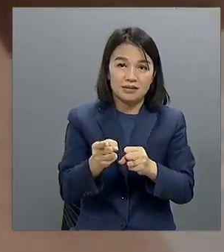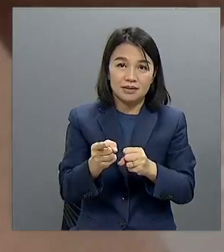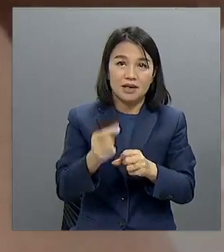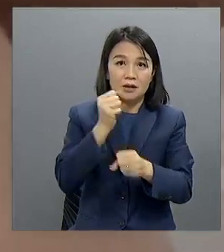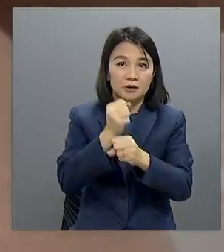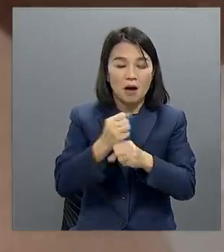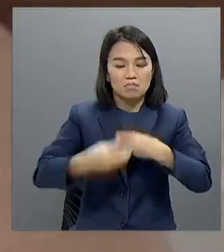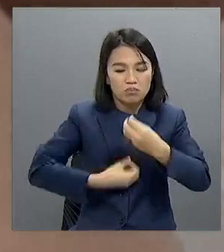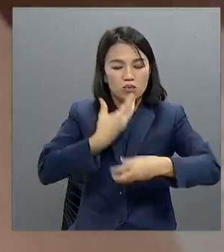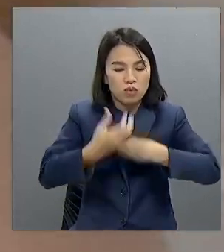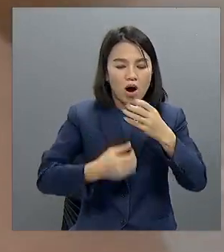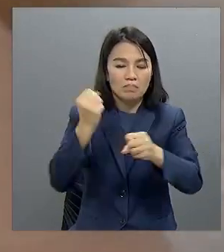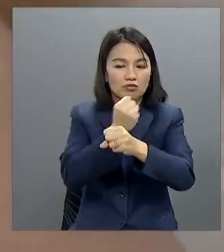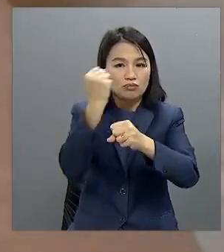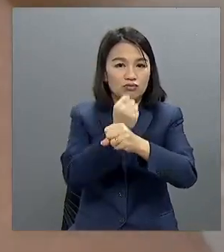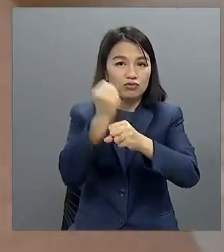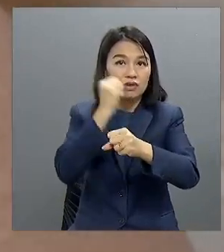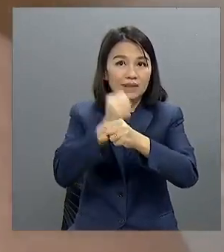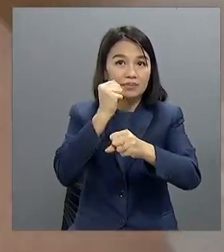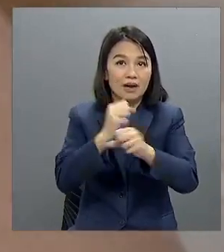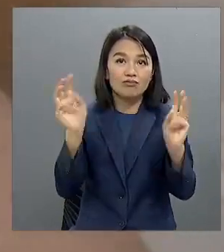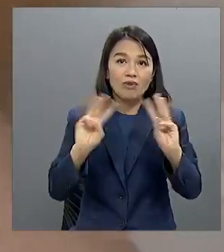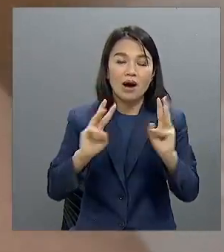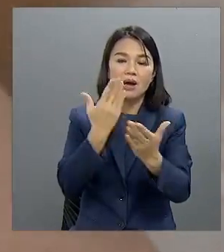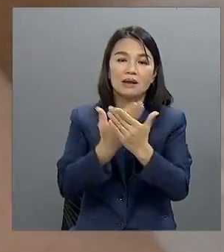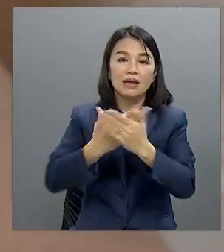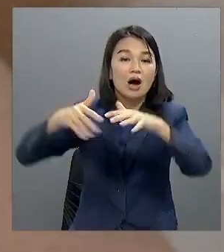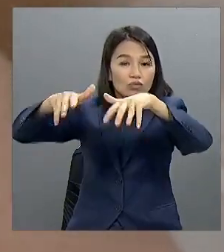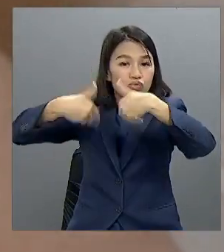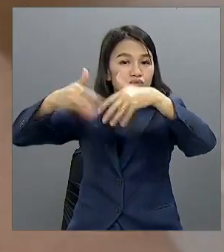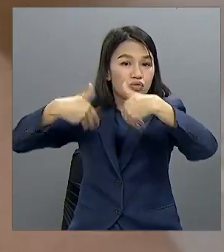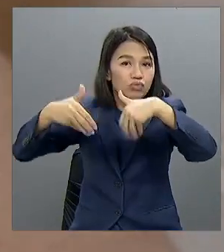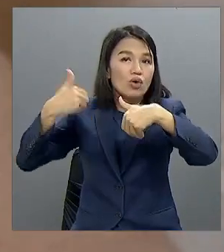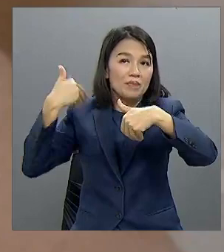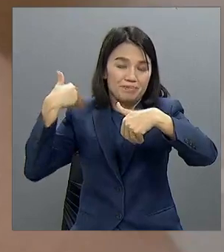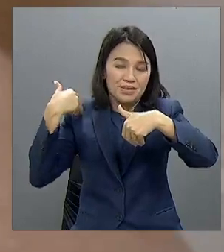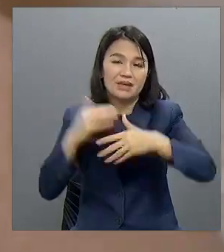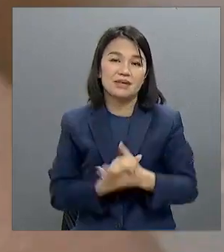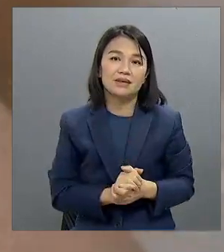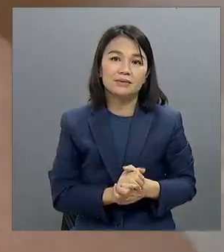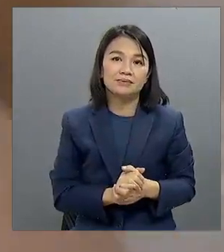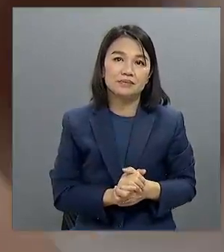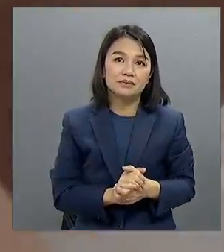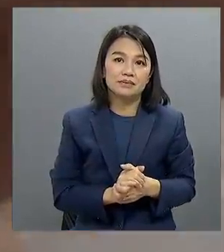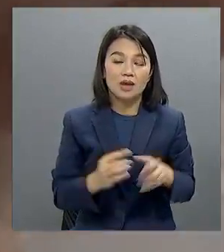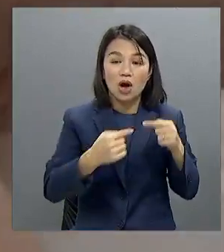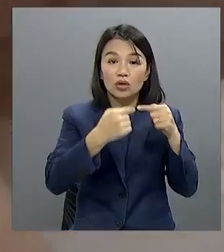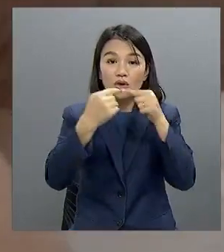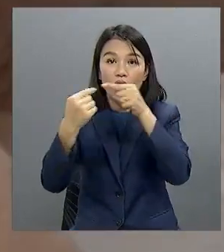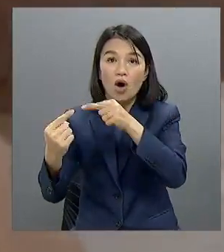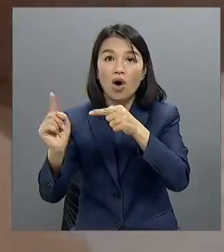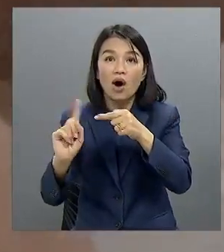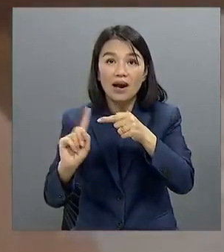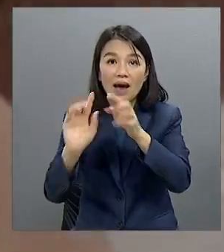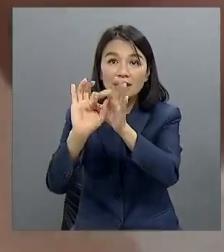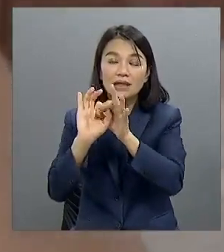มันก็ถือได้ว่าเป็นรายได้หลักที่เข้ามาอีกทางนึงเหมือนกันต่อยอดสามารถต่อยอดเป็นรูป